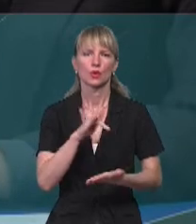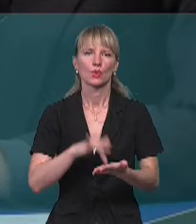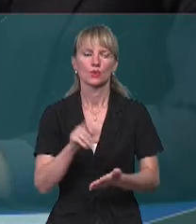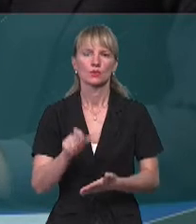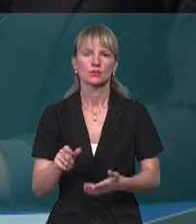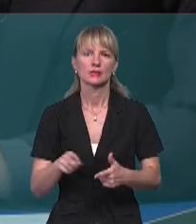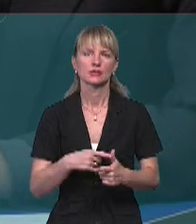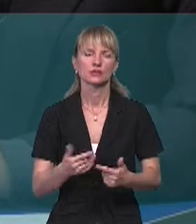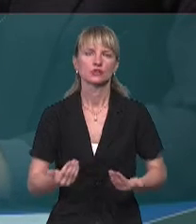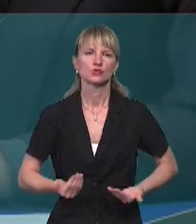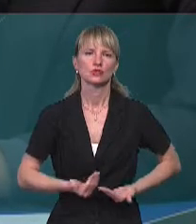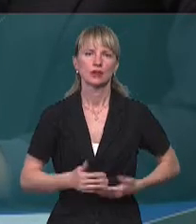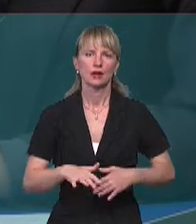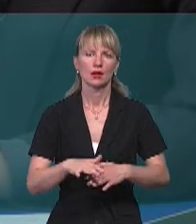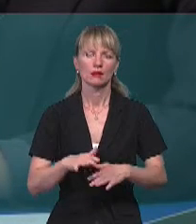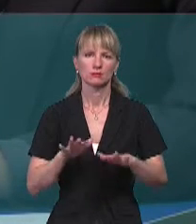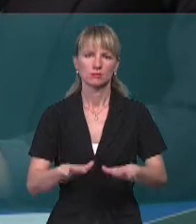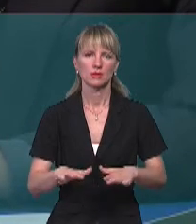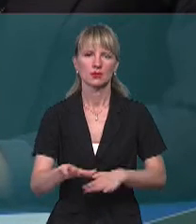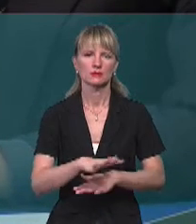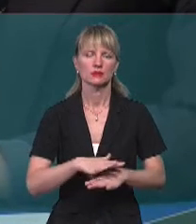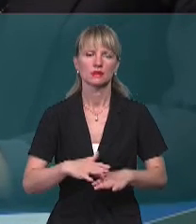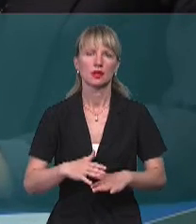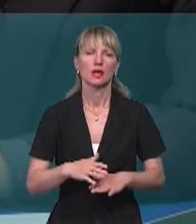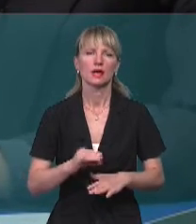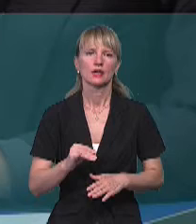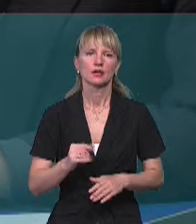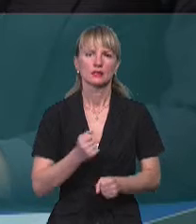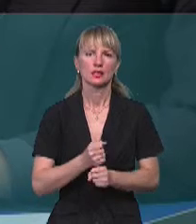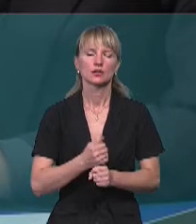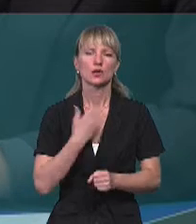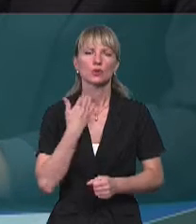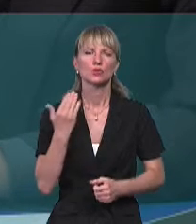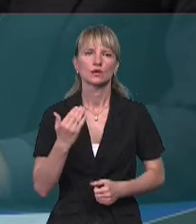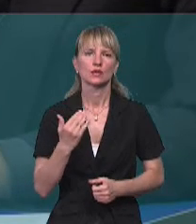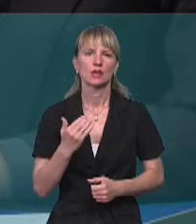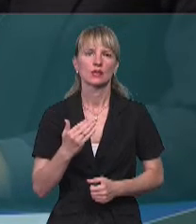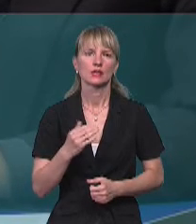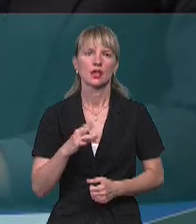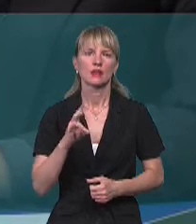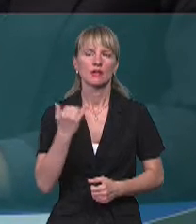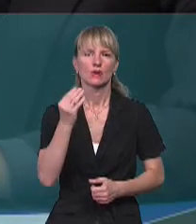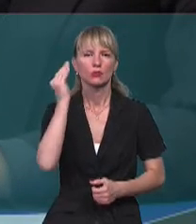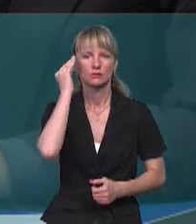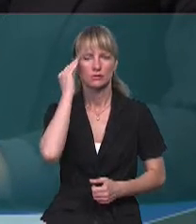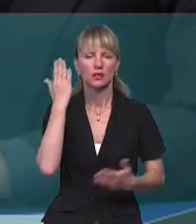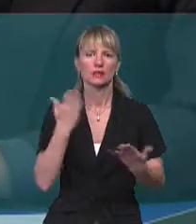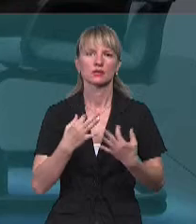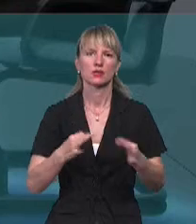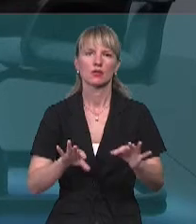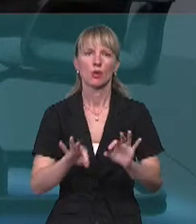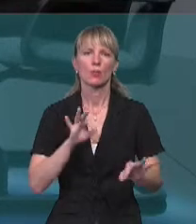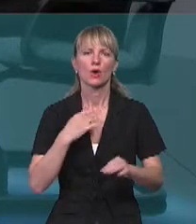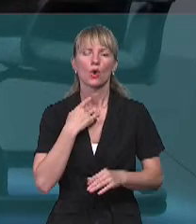або мешканцям населеного пункту. І створюється голосування на ресурсі «Ваша думка», який дозволяє збирати